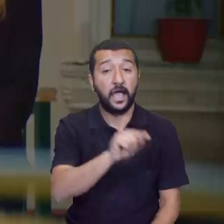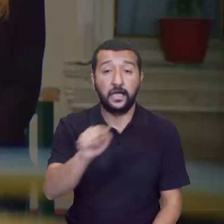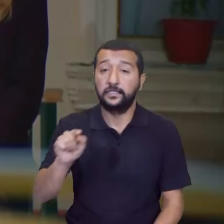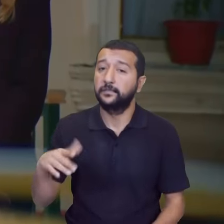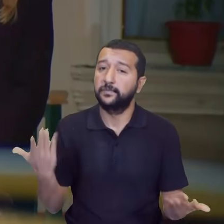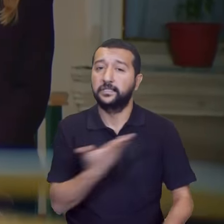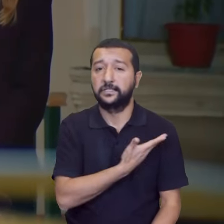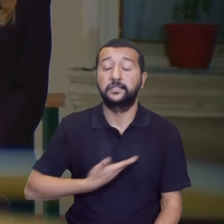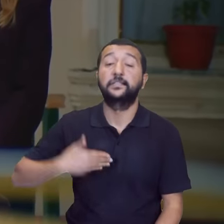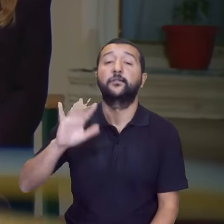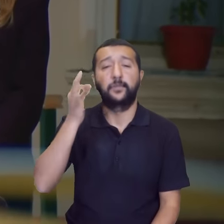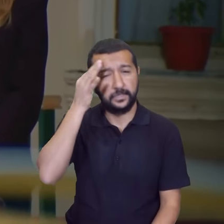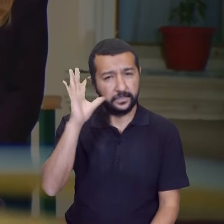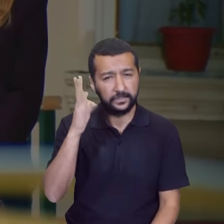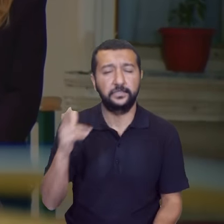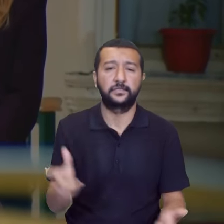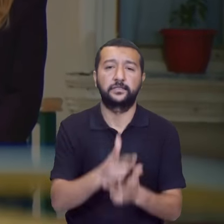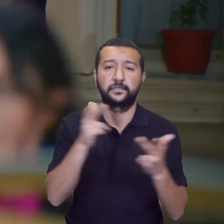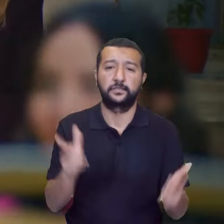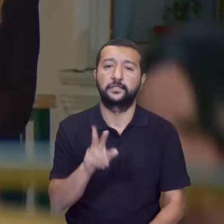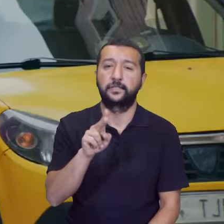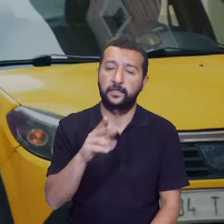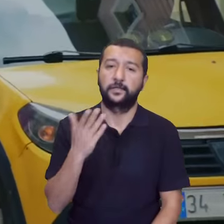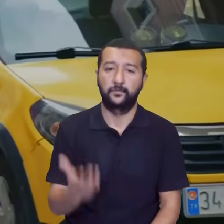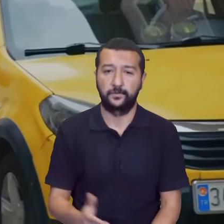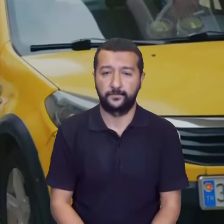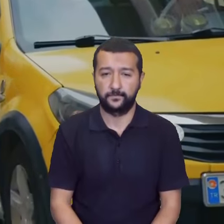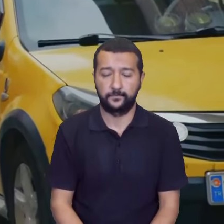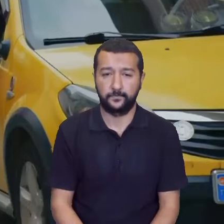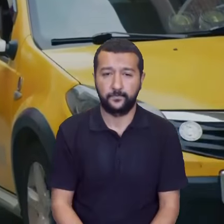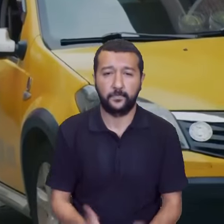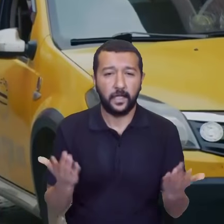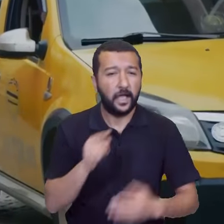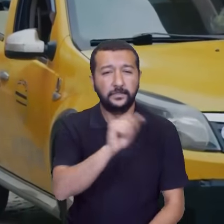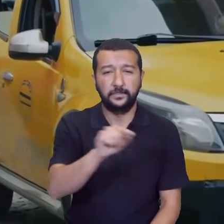bekliyor. Hangimiz sevmedi çılgınlar gibi?